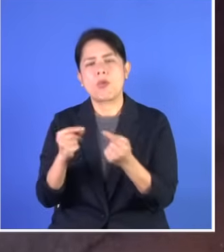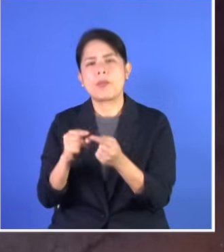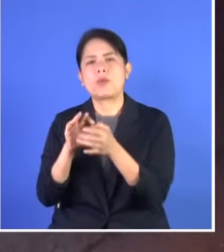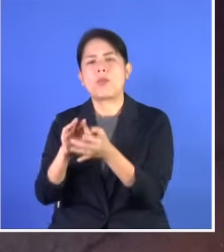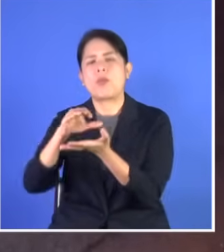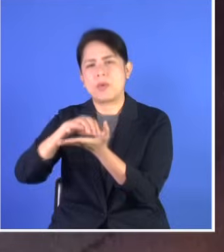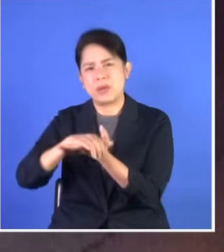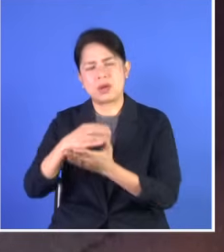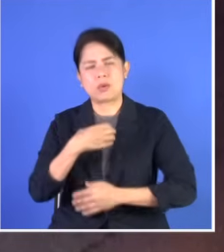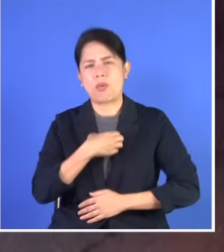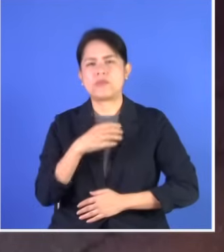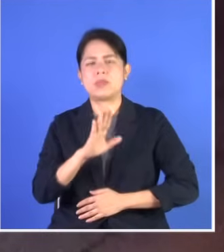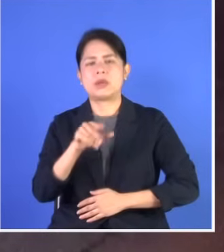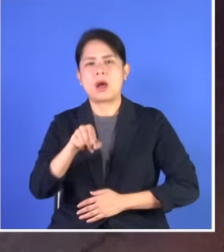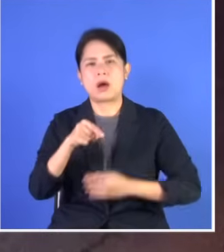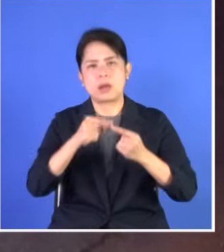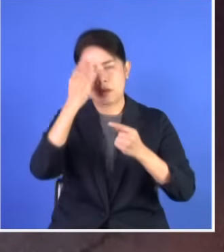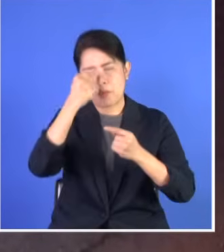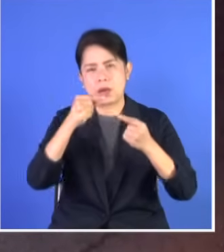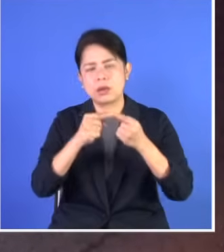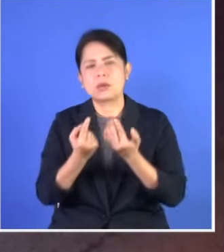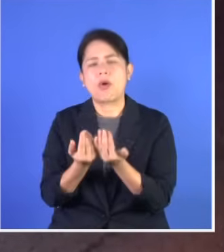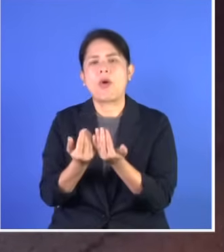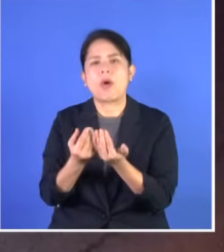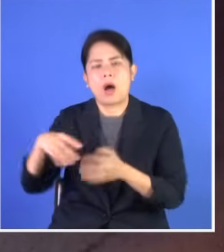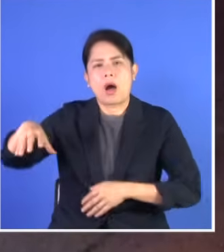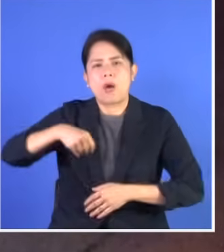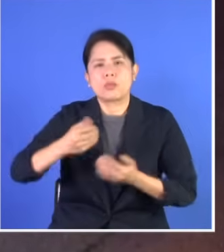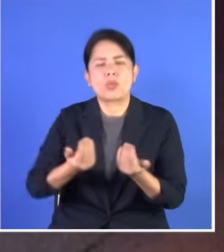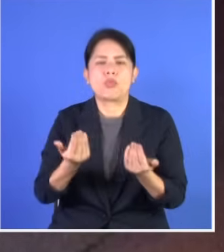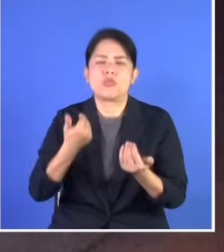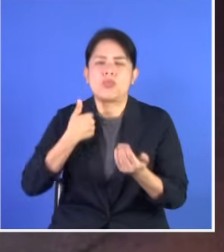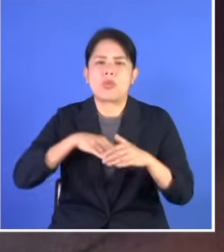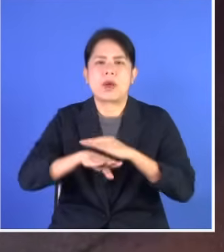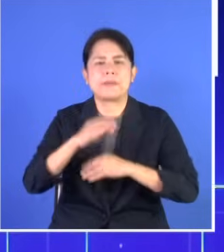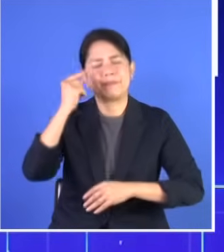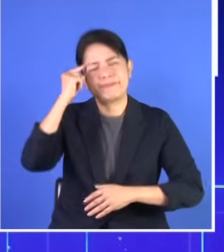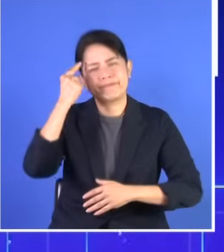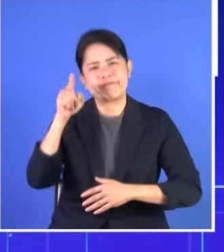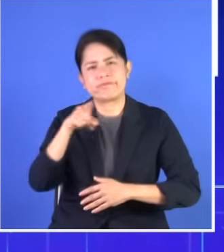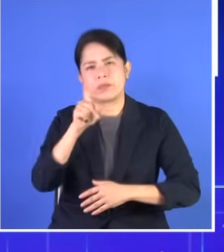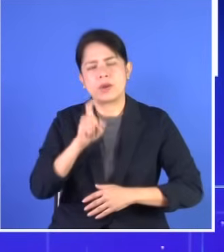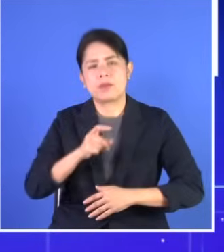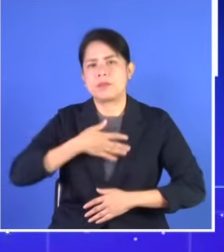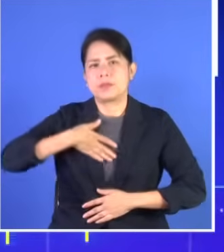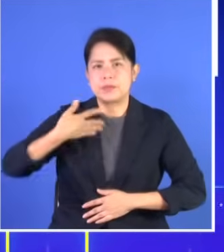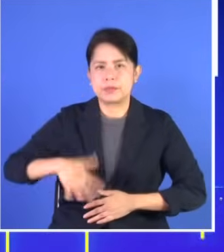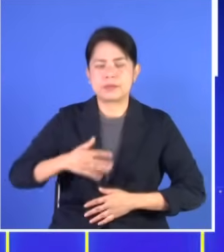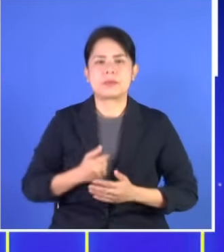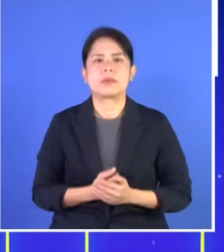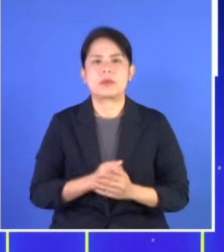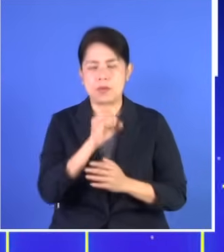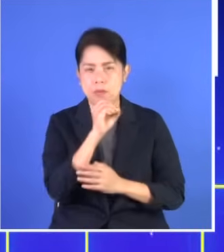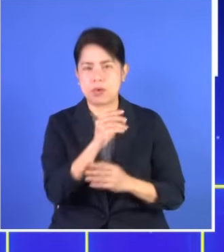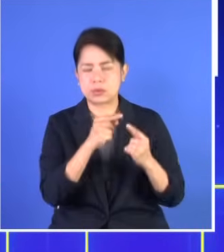ทำแบบนี้อ้าวก็ฝากสื่อไปให้เมียได้รับทราบหน่อยส่วนเมียจะรับทราบหรือเปล่าก็ยังไม่ทราบเหมือนกัน ก็ค่อยๆ คุยกันนะคะถ้ามันไม่ใช่ปัญห